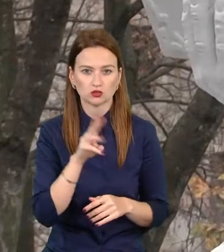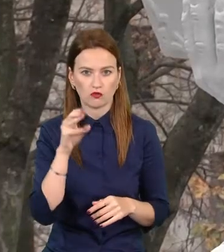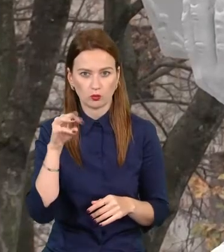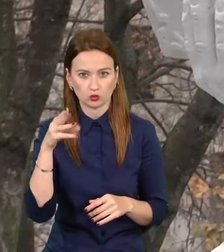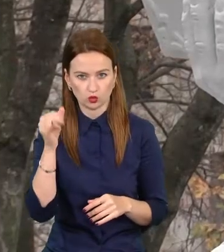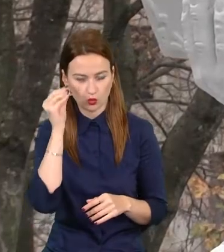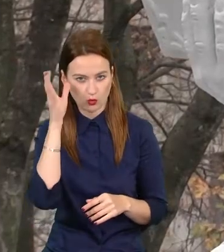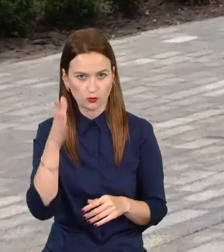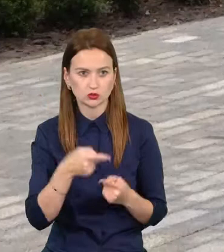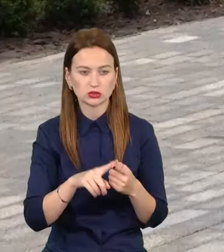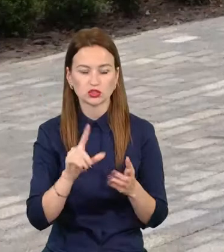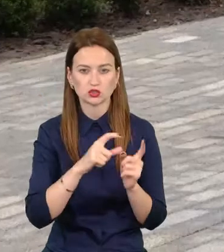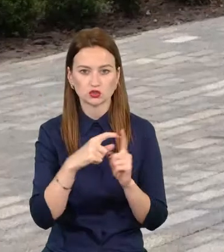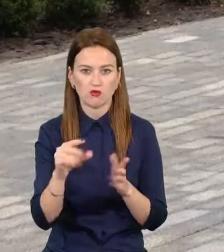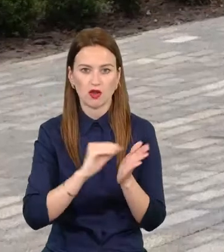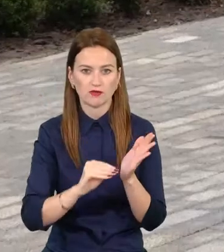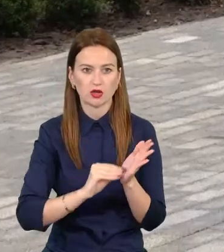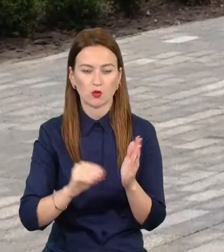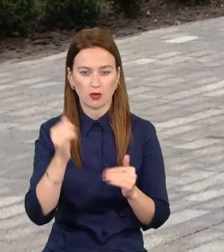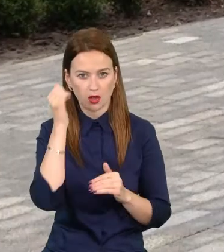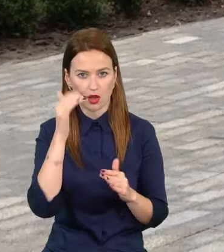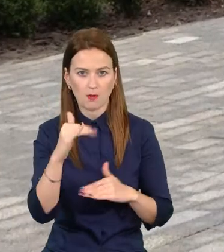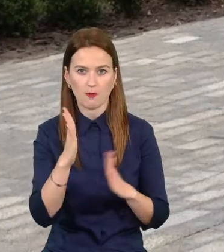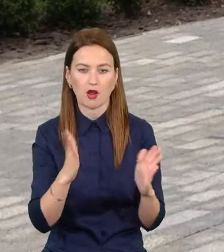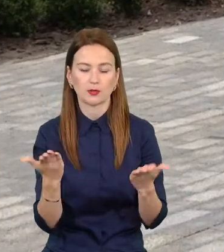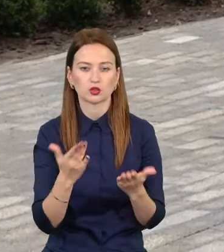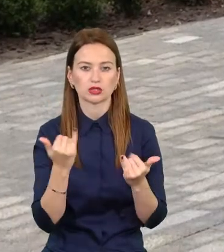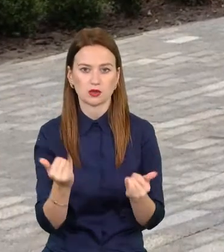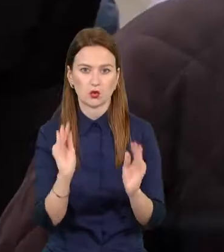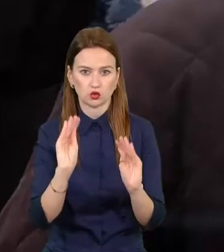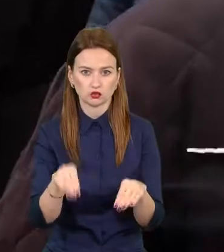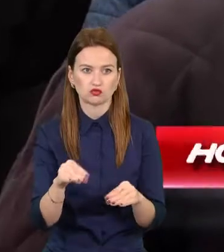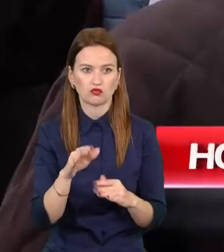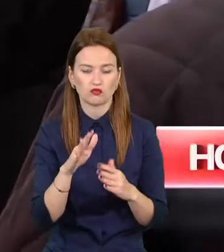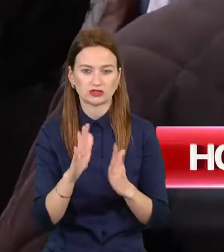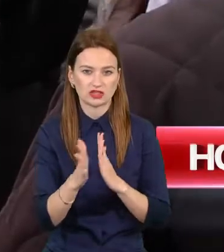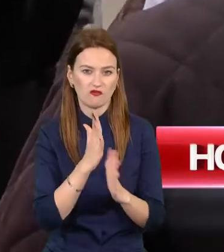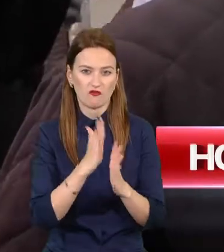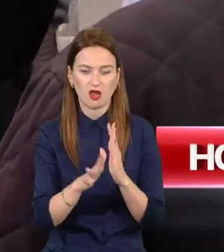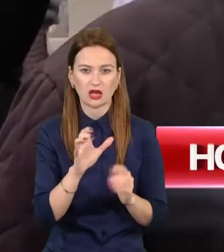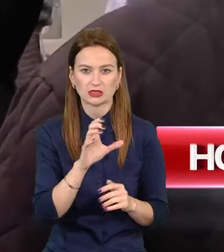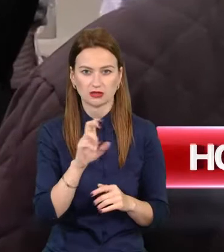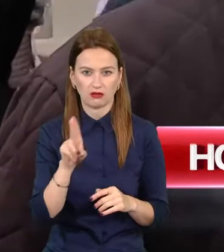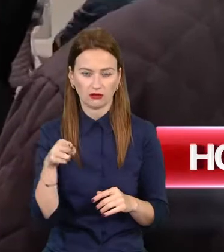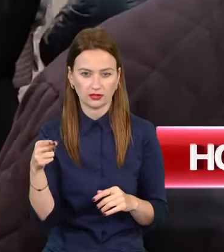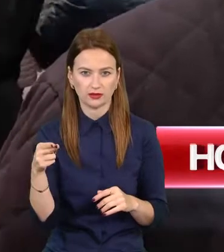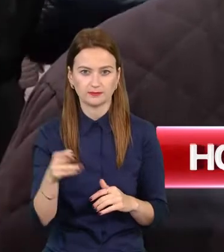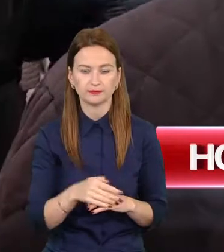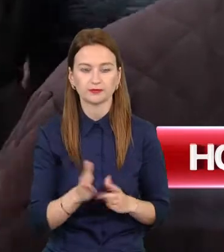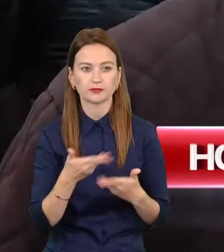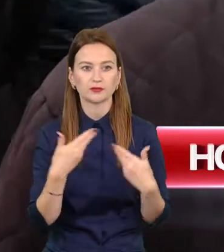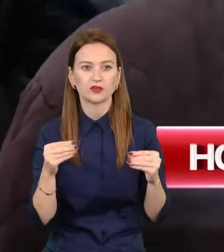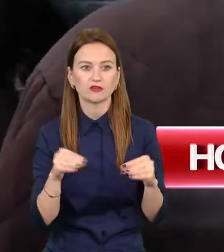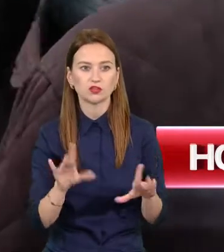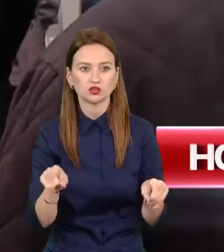слова викарбовані на пам'ятнику, який відтепер розташований у сквері СКД. Ми вирішили створити якусь